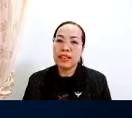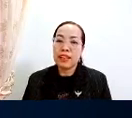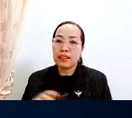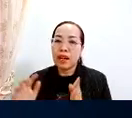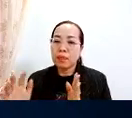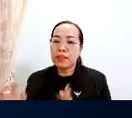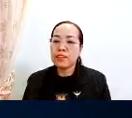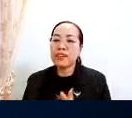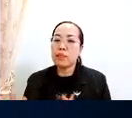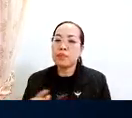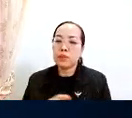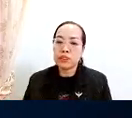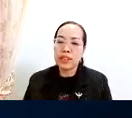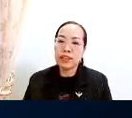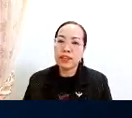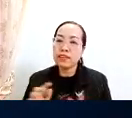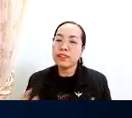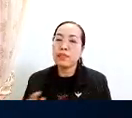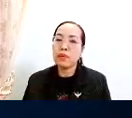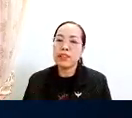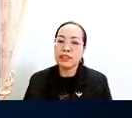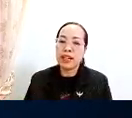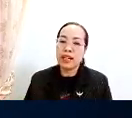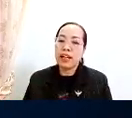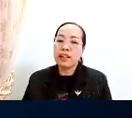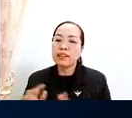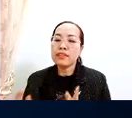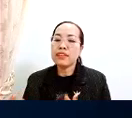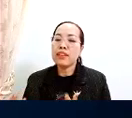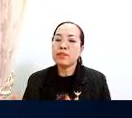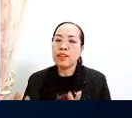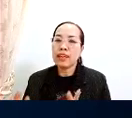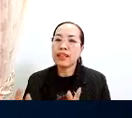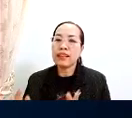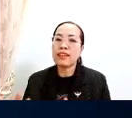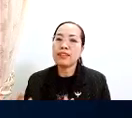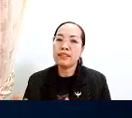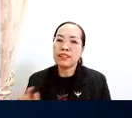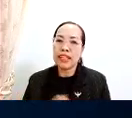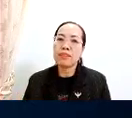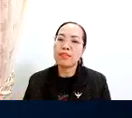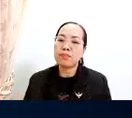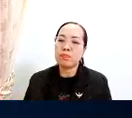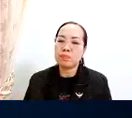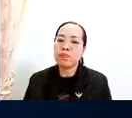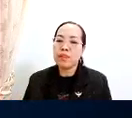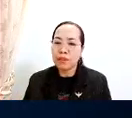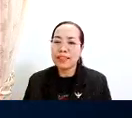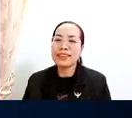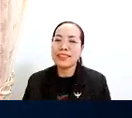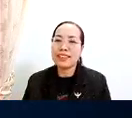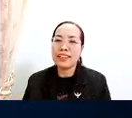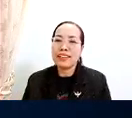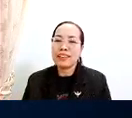chà đọc cần lưu này phiệp chọc chạy cần lưu ti mùi chà cứ chia ca trâu xăm nâng